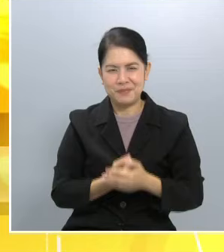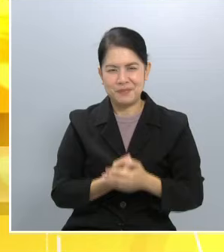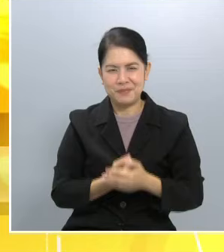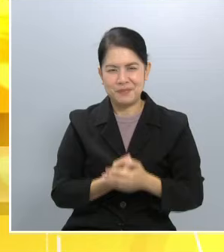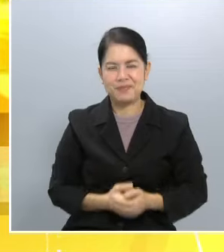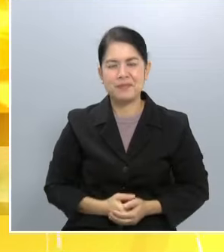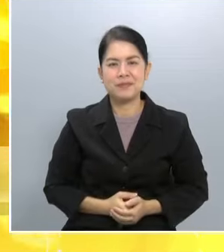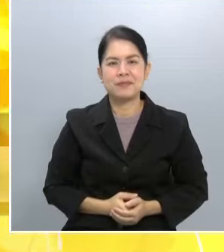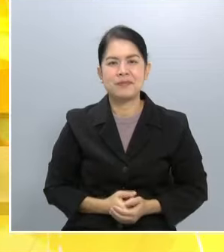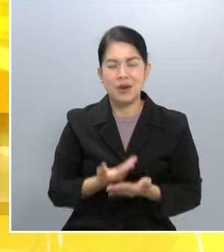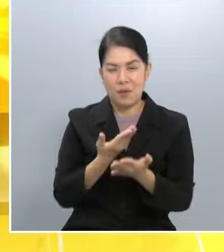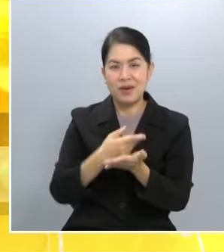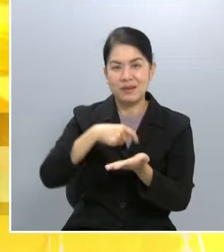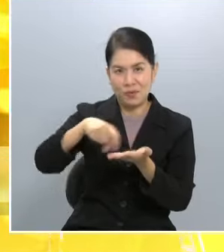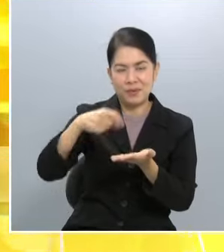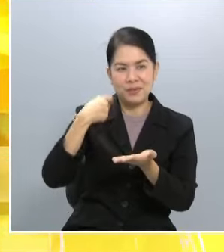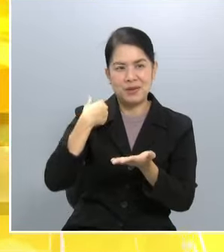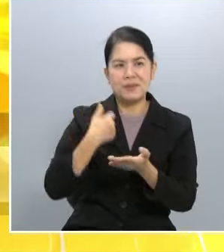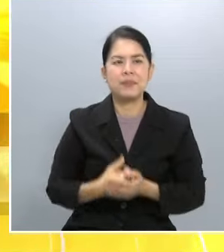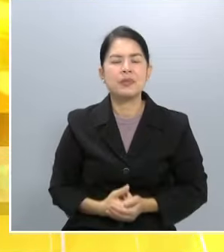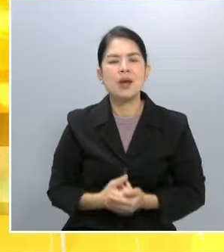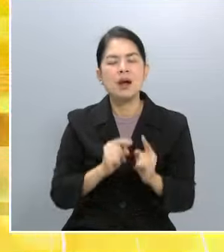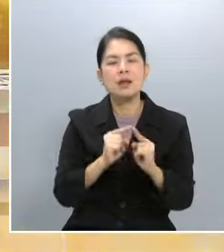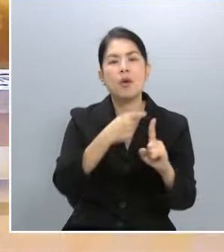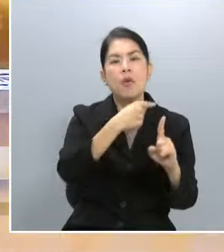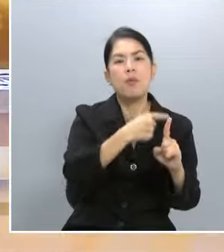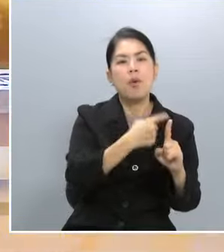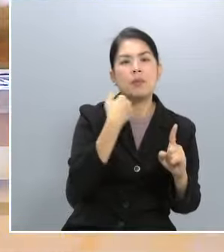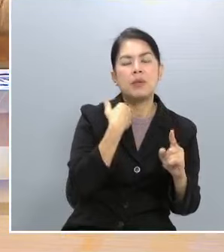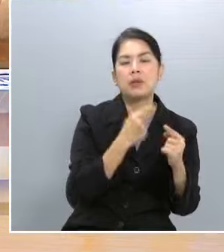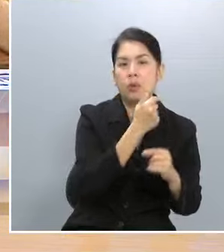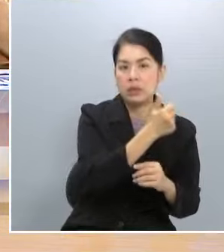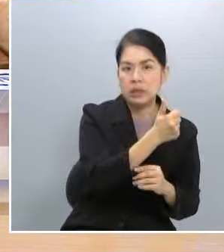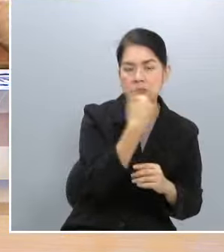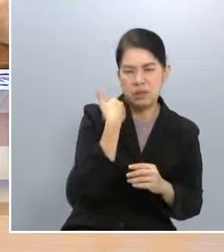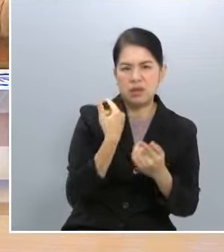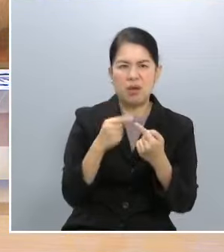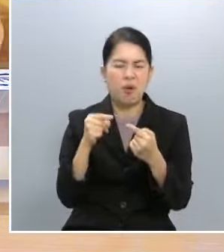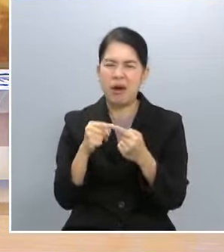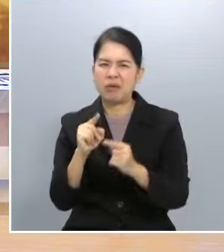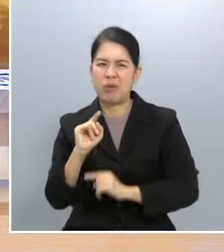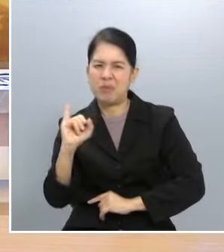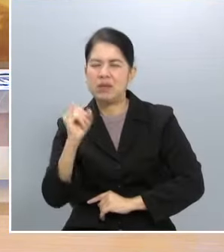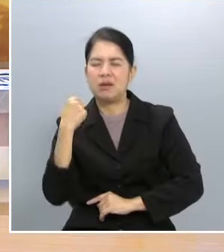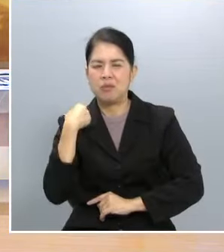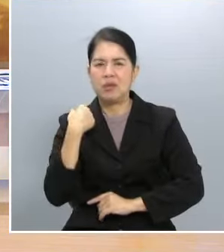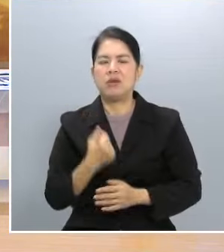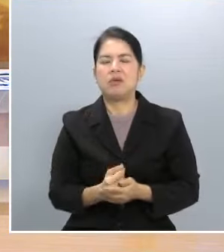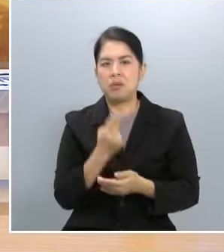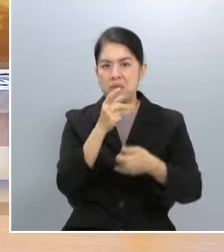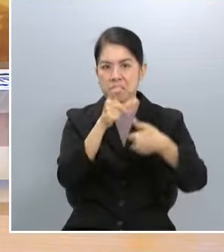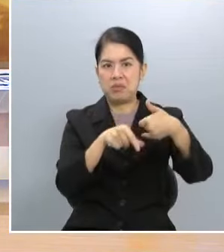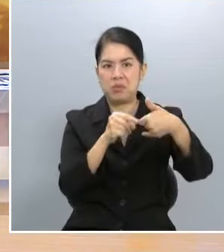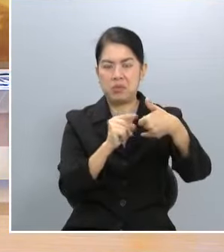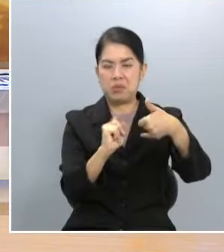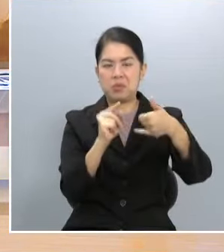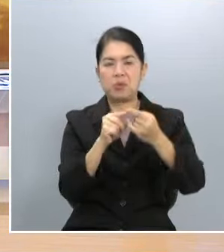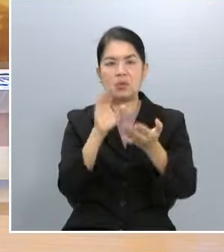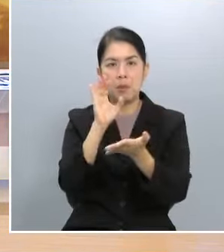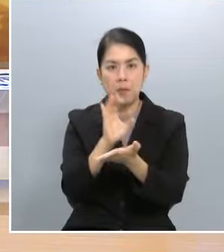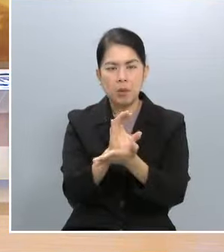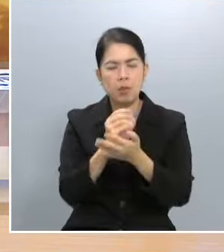แต่แน่นอนมีบวกก็ต้องมีลบไปติดตามความคืบหน้าดาบตำรวจซึ่งขับรถชนระ